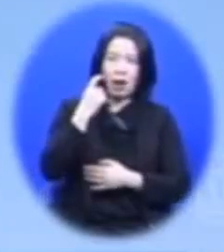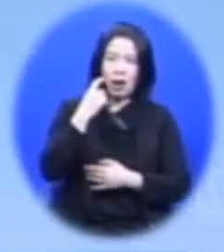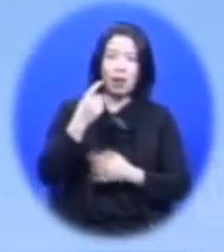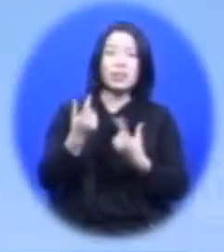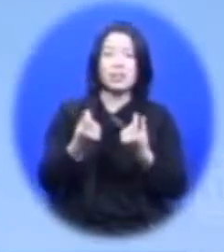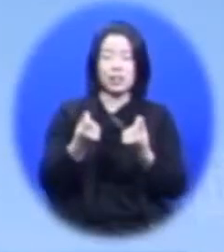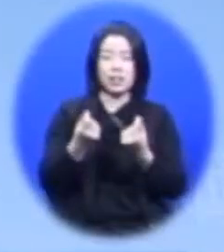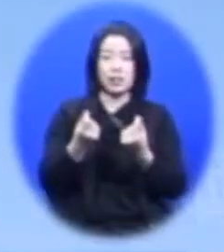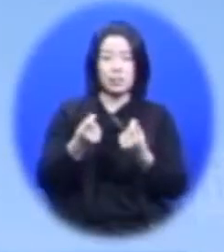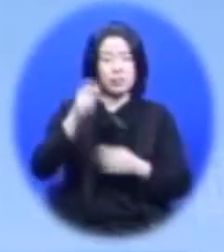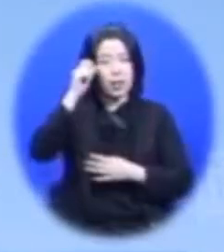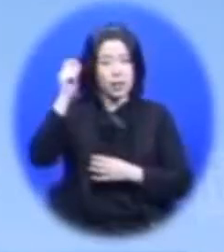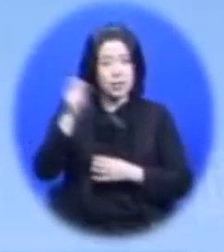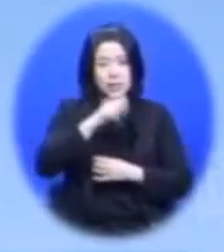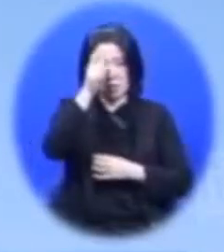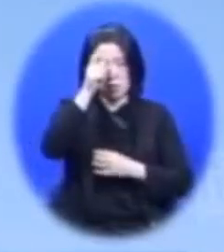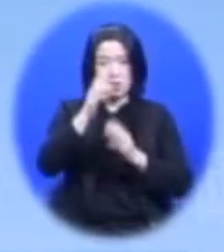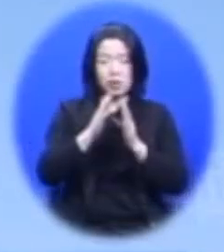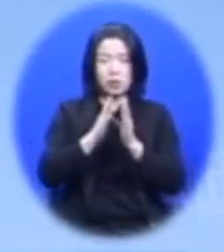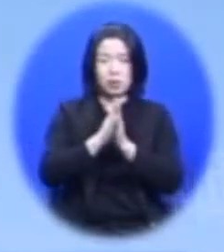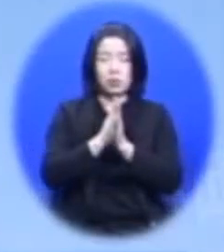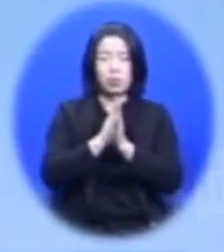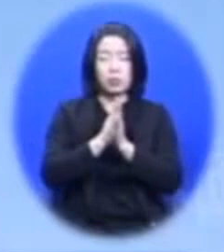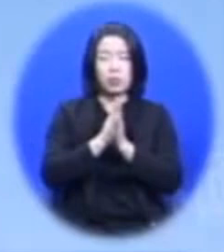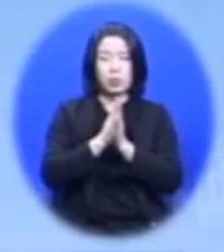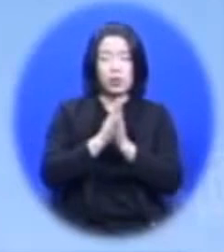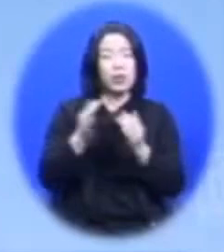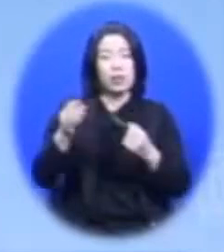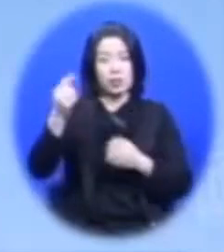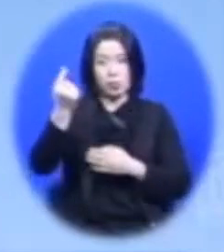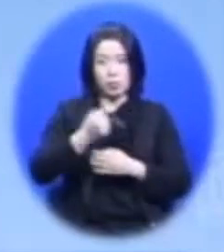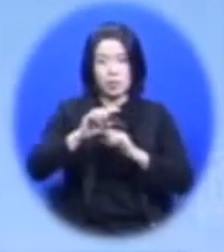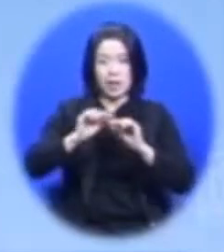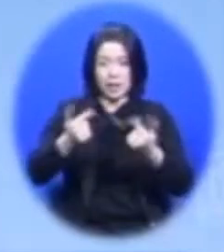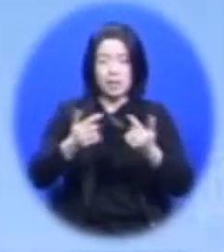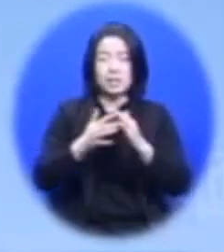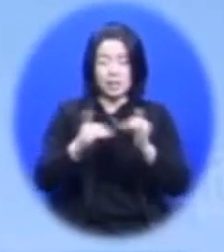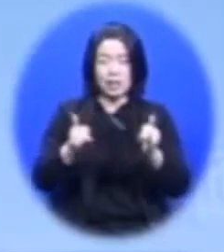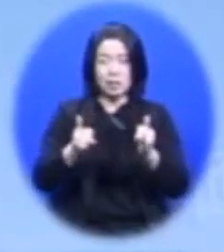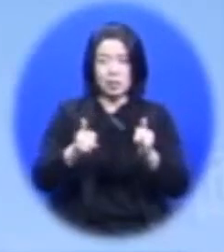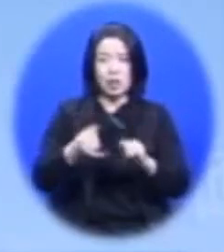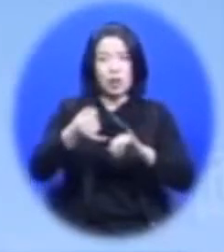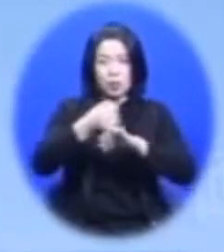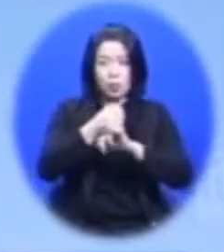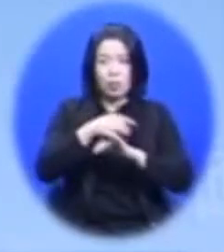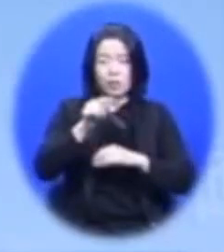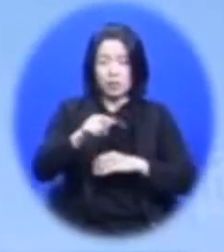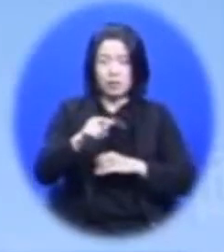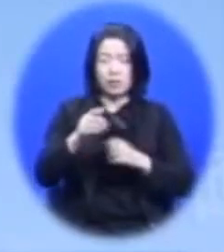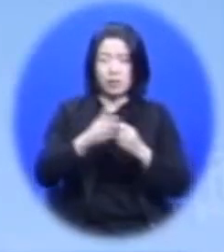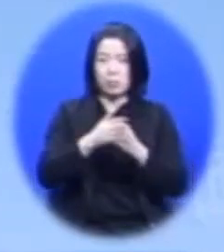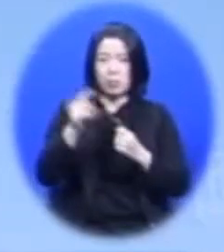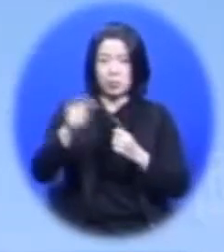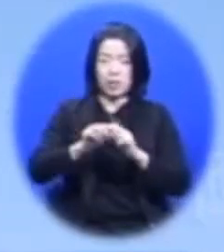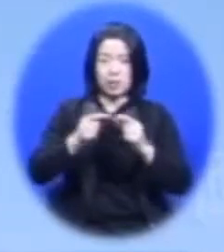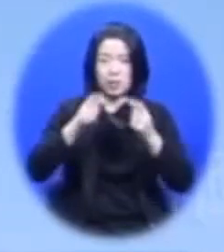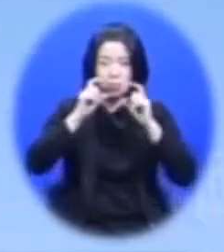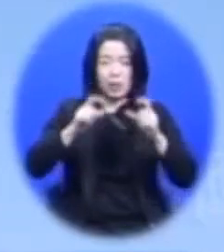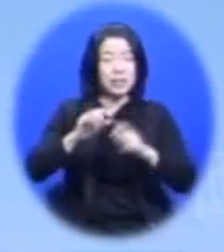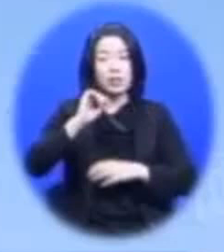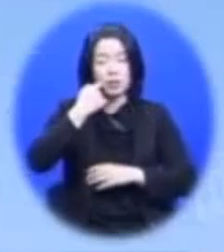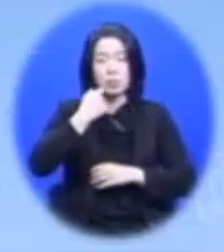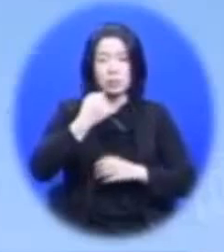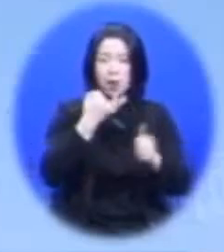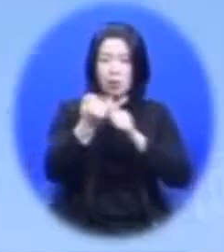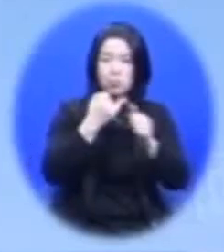새벽기도 안 나오시는 분들이 꼭 그것 때문에 안 나온다고는 저는 단정하기는 어렵지만, 부부싸움 하고 안 나오는 분들이 있으세요.